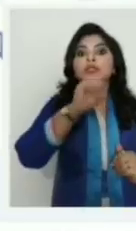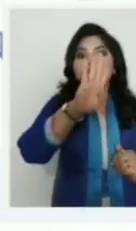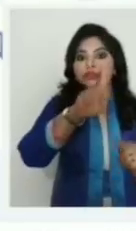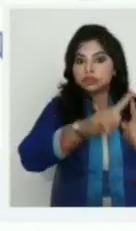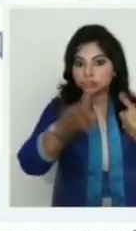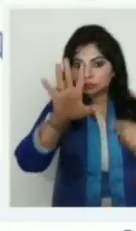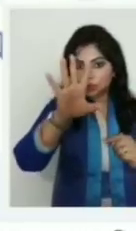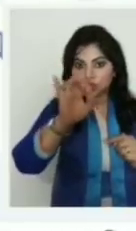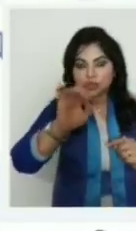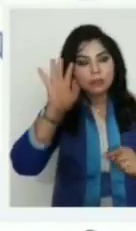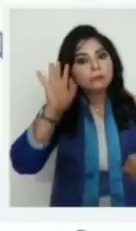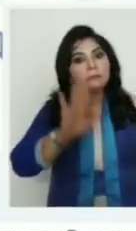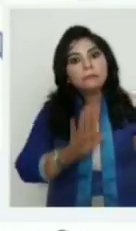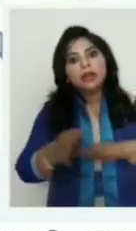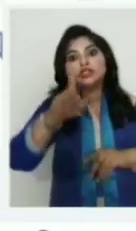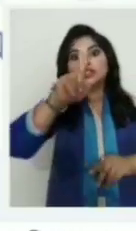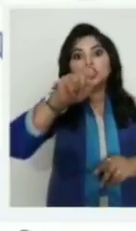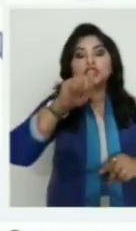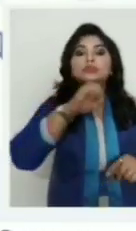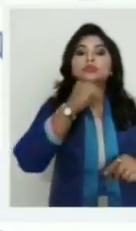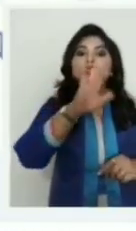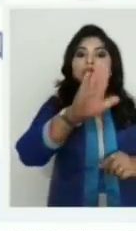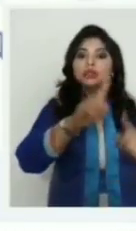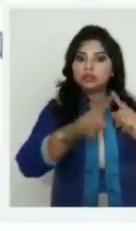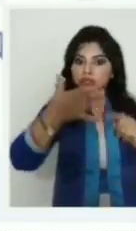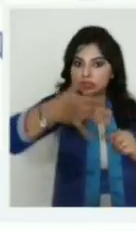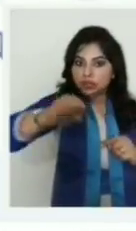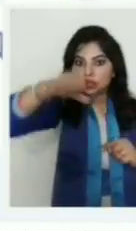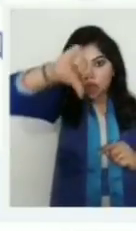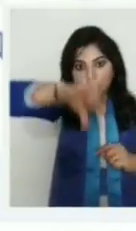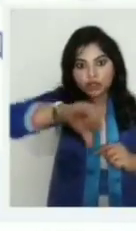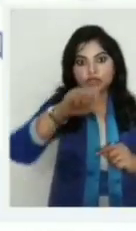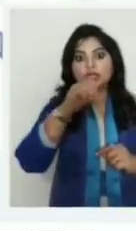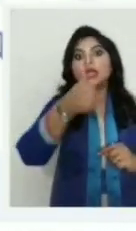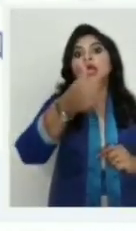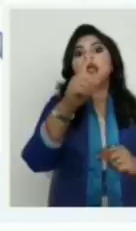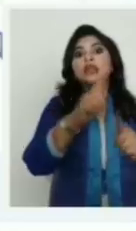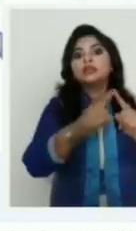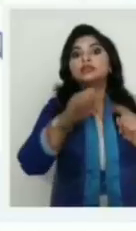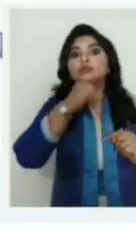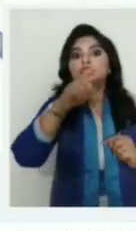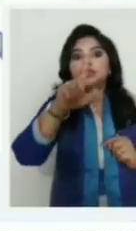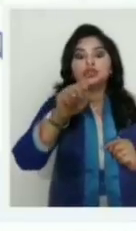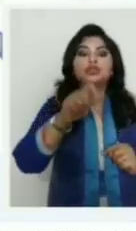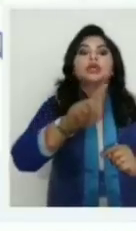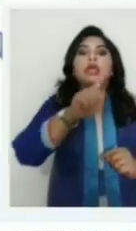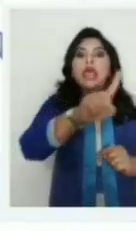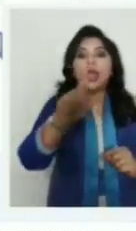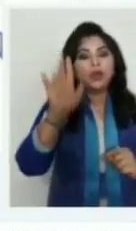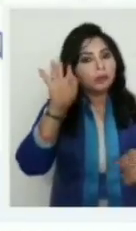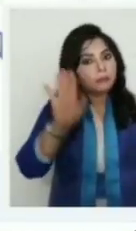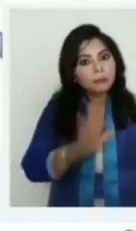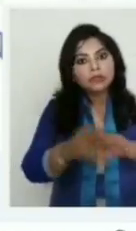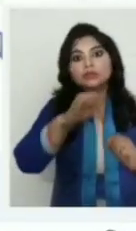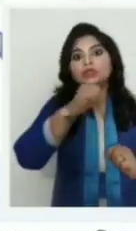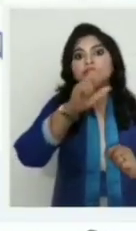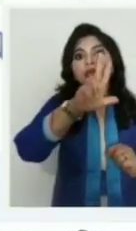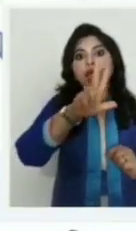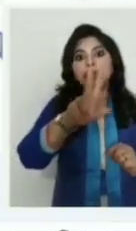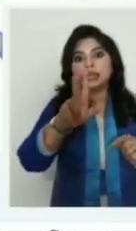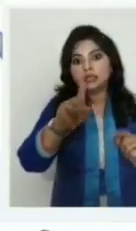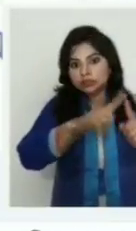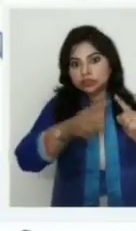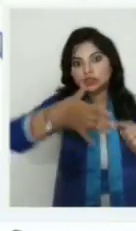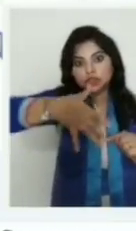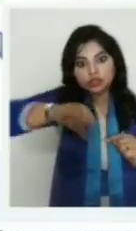1 জন, 21-30 3 জন, 31-40 বছর 4 জন, 41-50 10 জন, 51-60 বছর